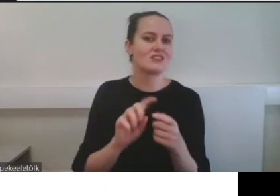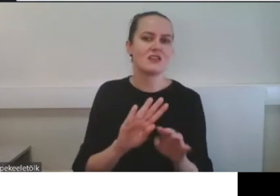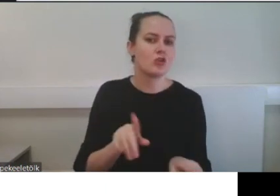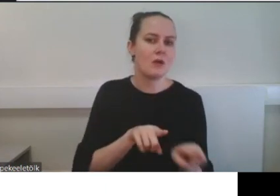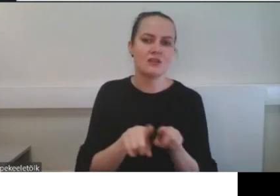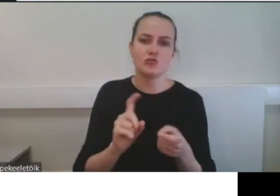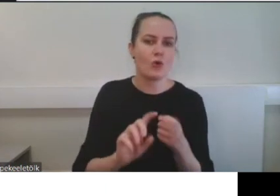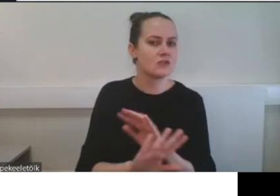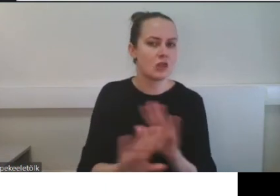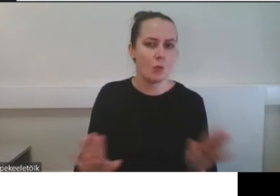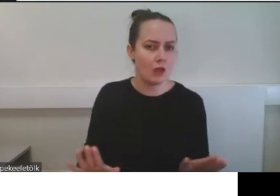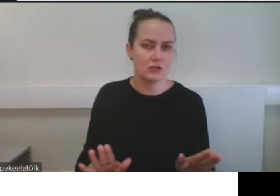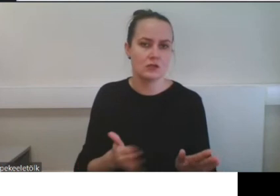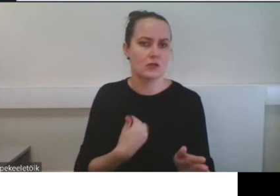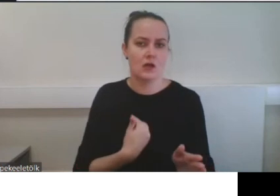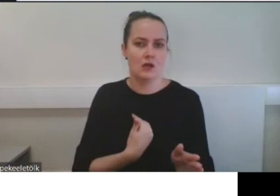tegevuspiirang.